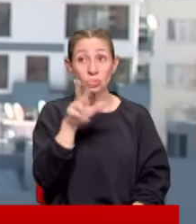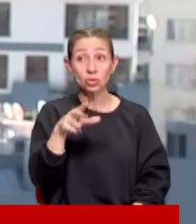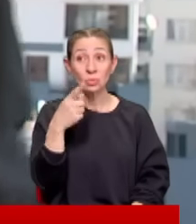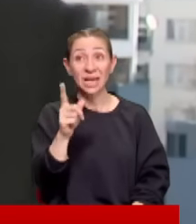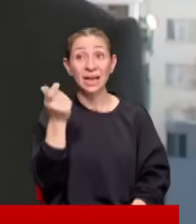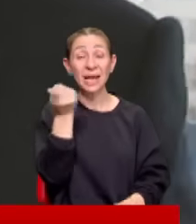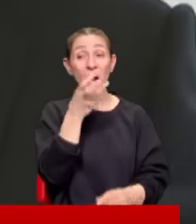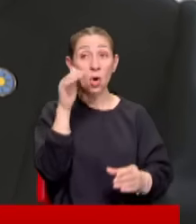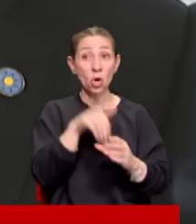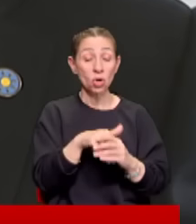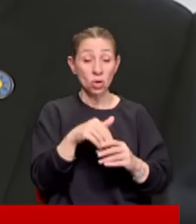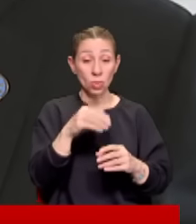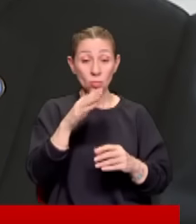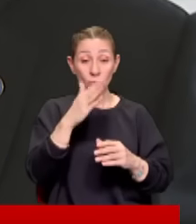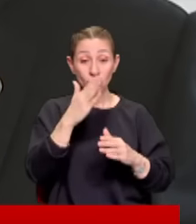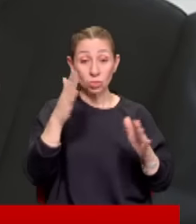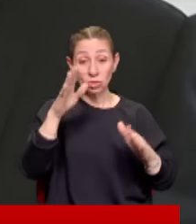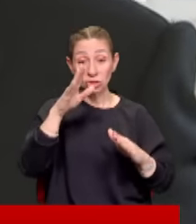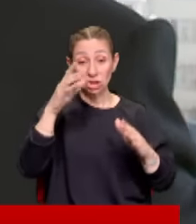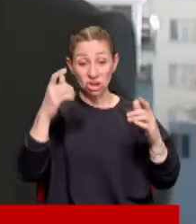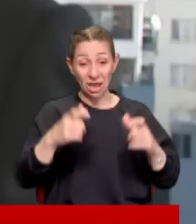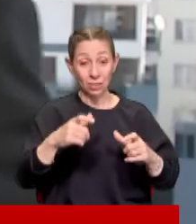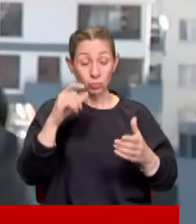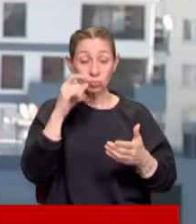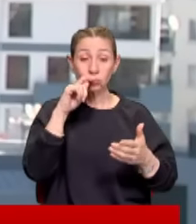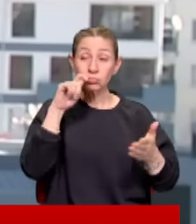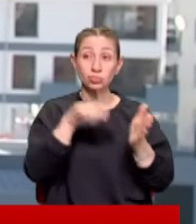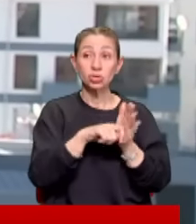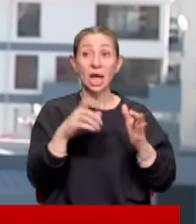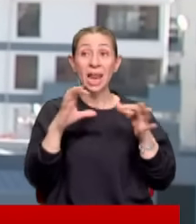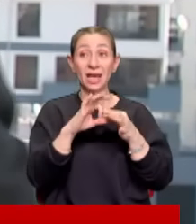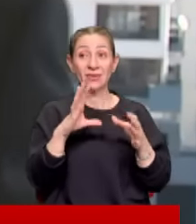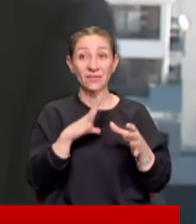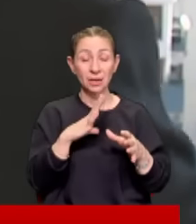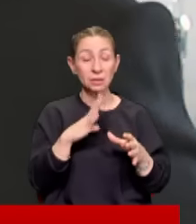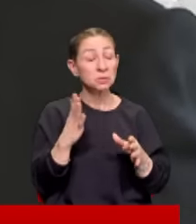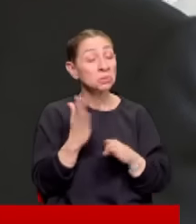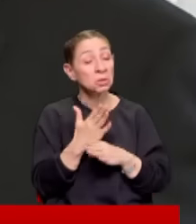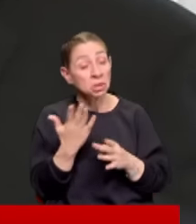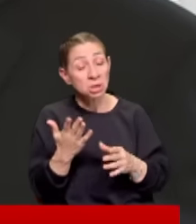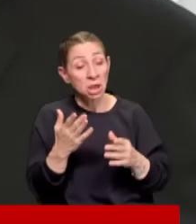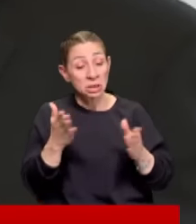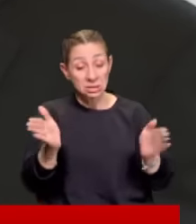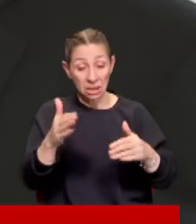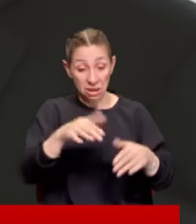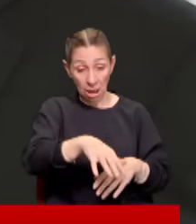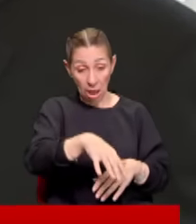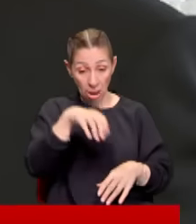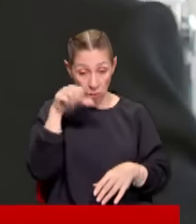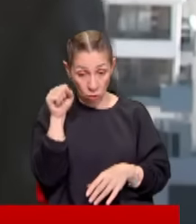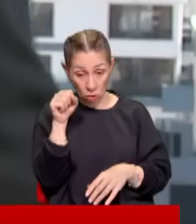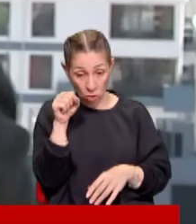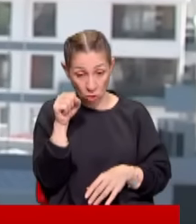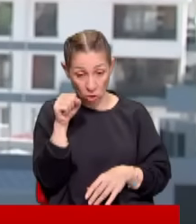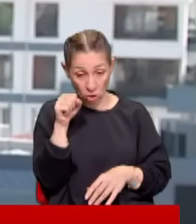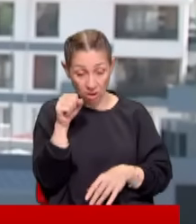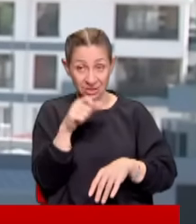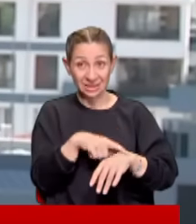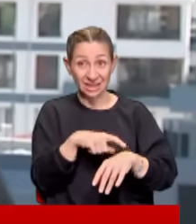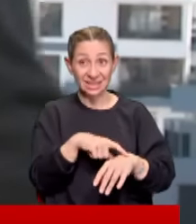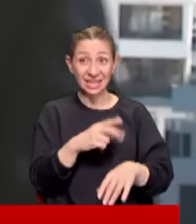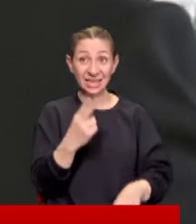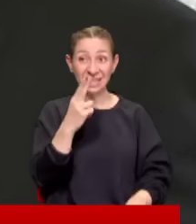33 bin tane oy büyükşehir pusulasıyla alakalı. Ve bunlar ne hikmetse sandıktan alınıyor. Saat